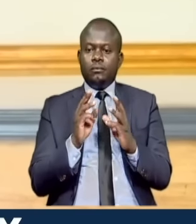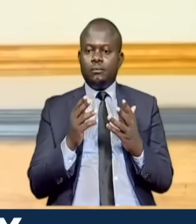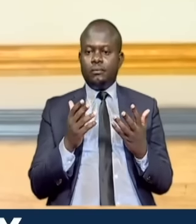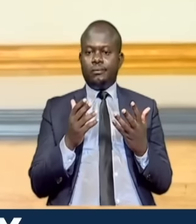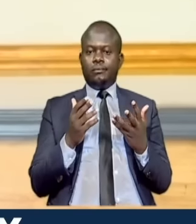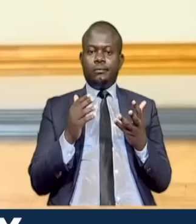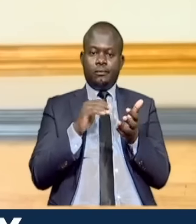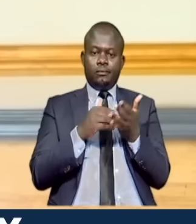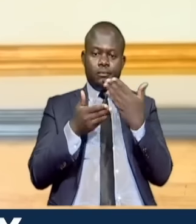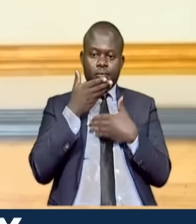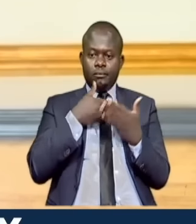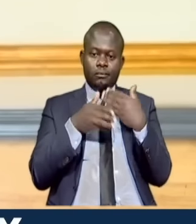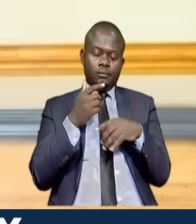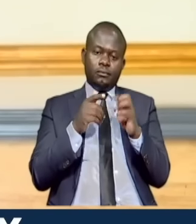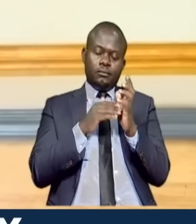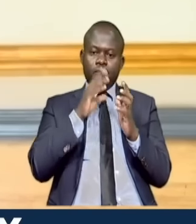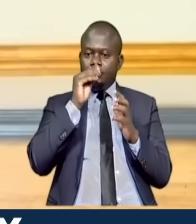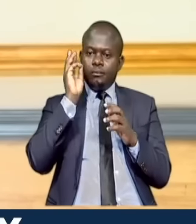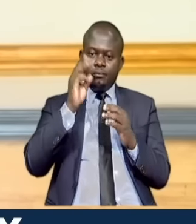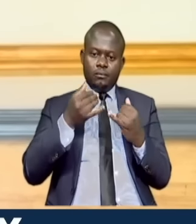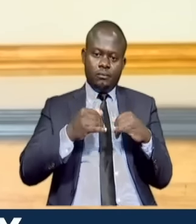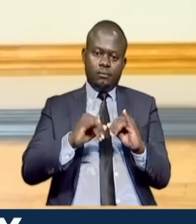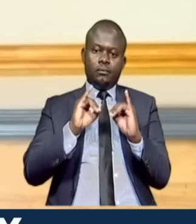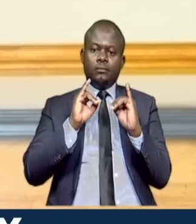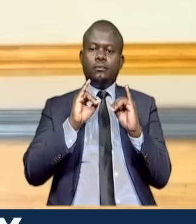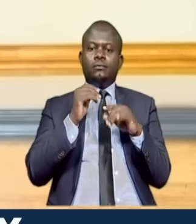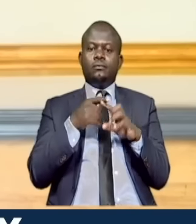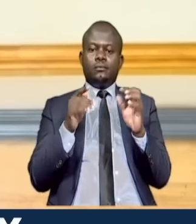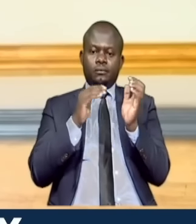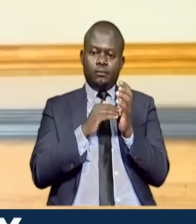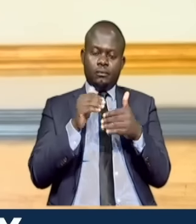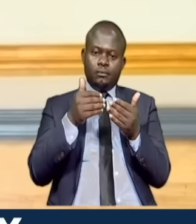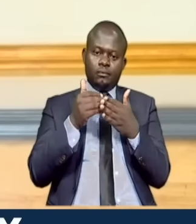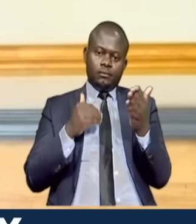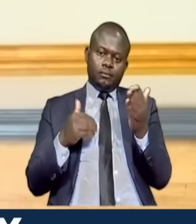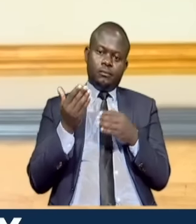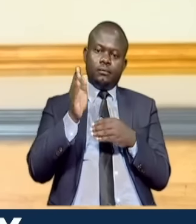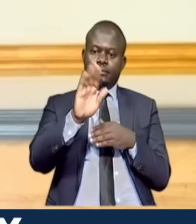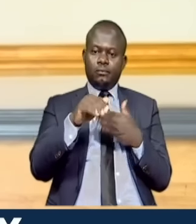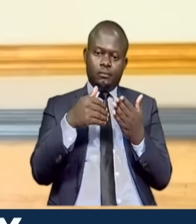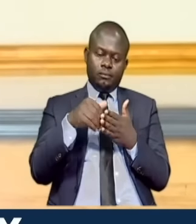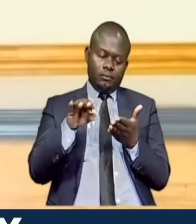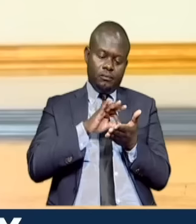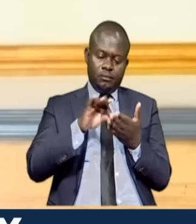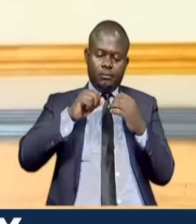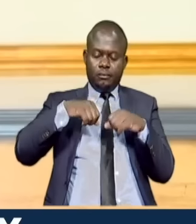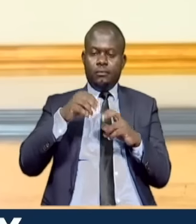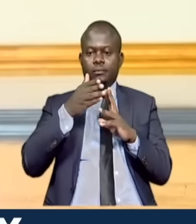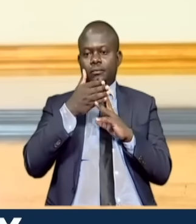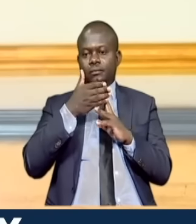Nacyo nicyo twakiganiye, ndetse tuvuga ko tuzayishyira mu bikorwa, ndetse mbere yuko basubirayo tukaba turasinya amasezerano